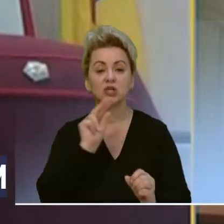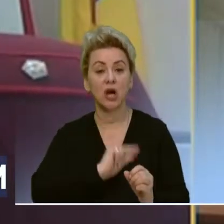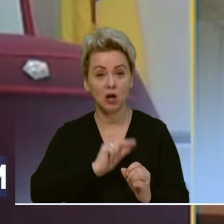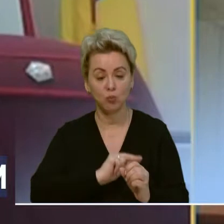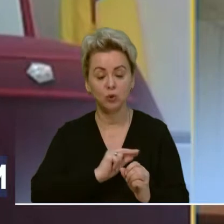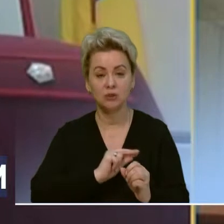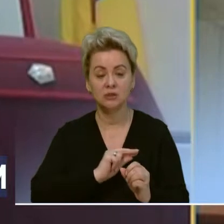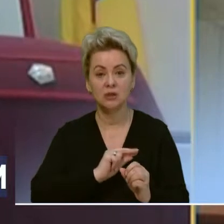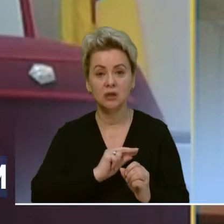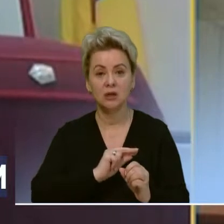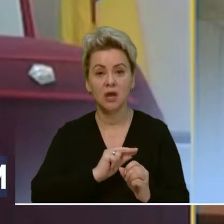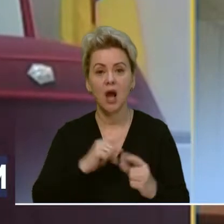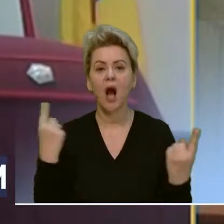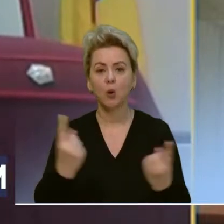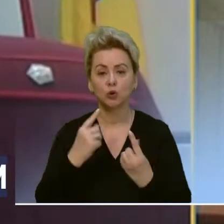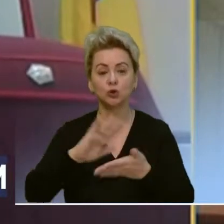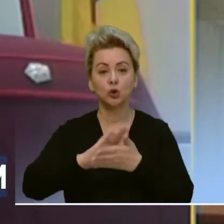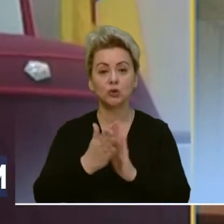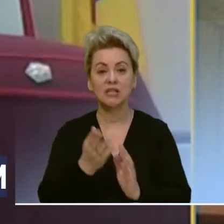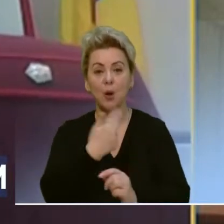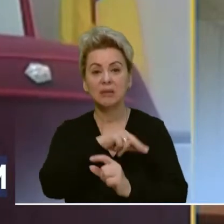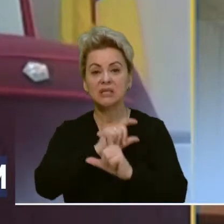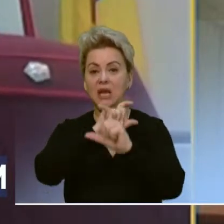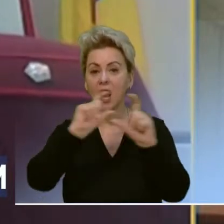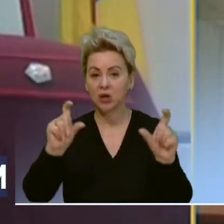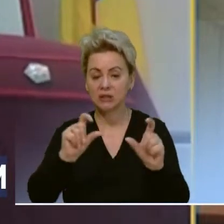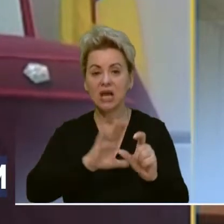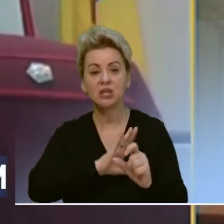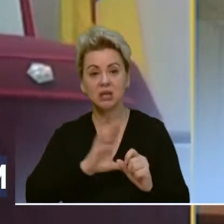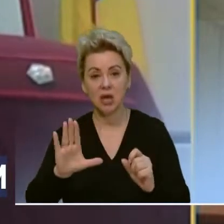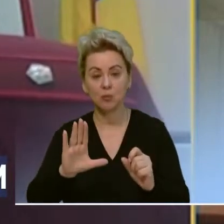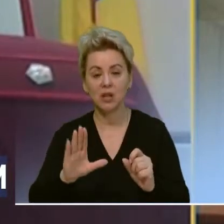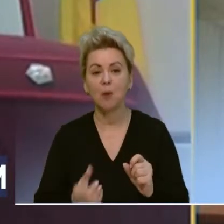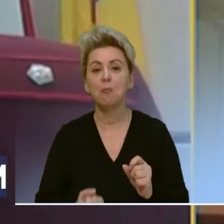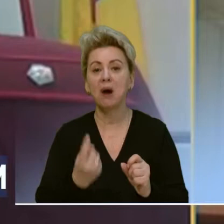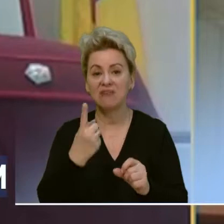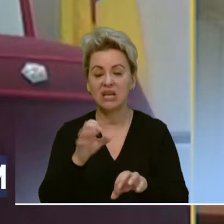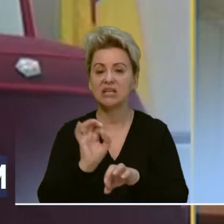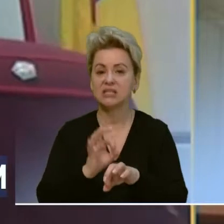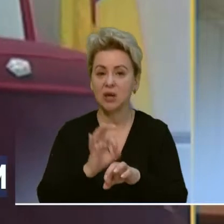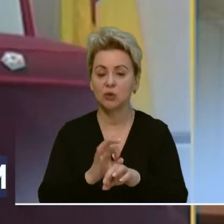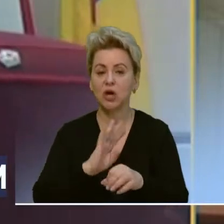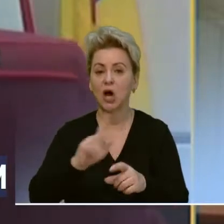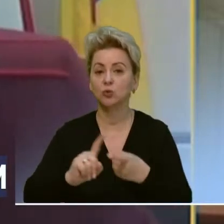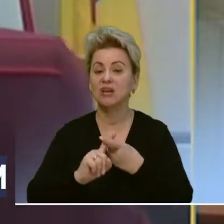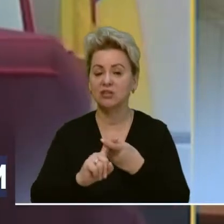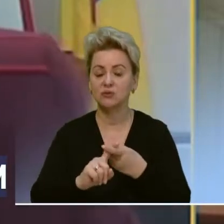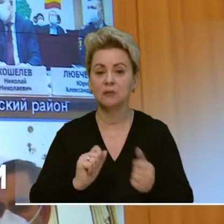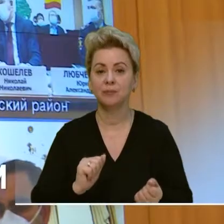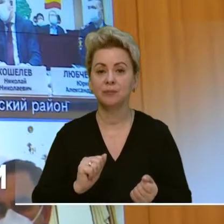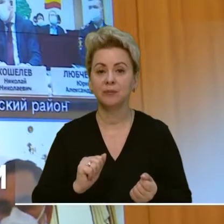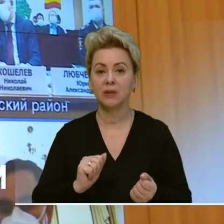работать в обычных условиях медицинских организациях не было вспышек заболеваемости коронавирусной